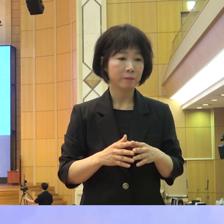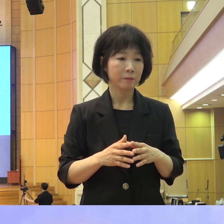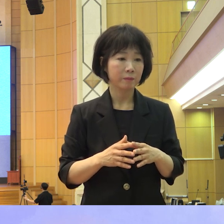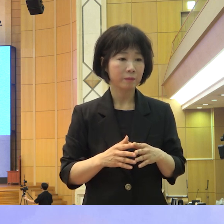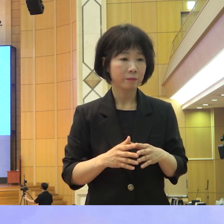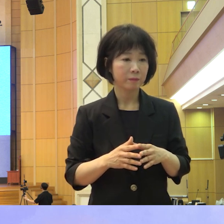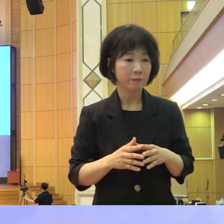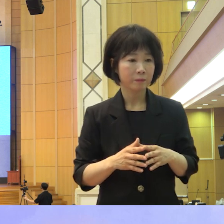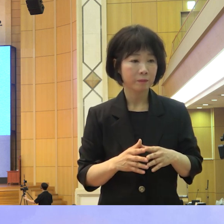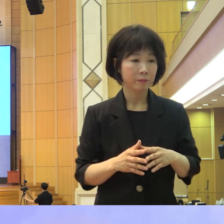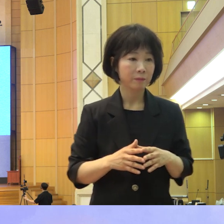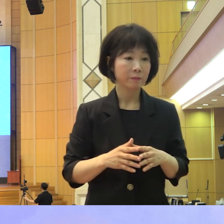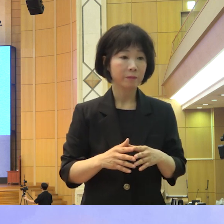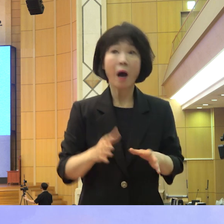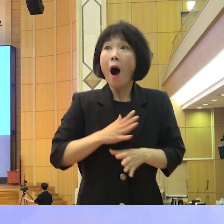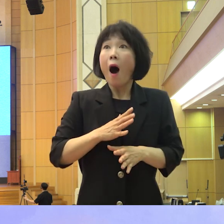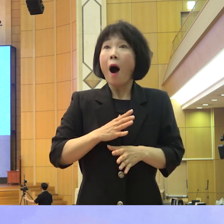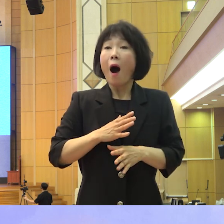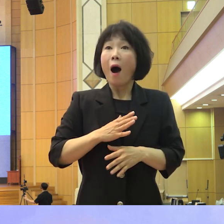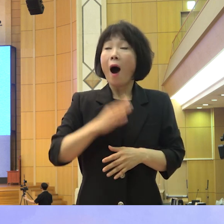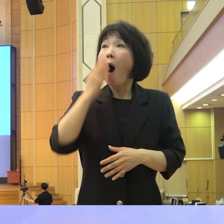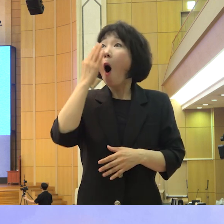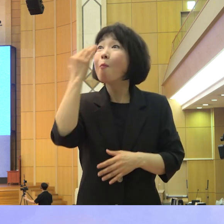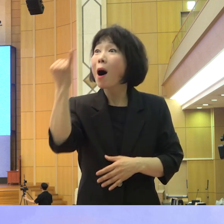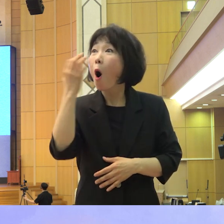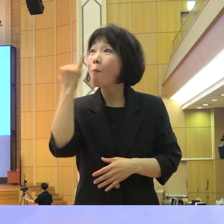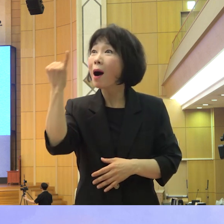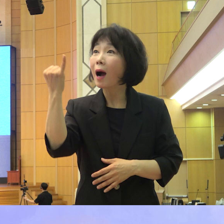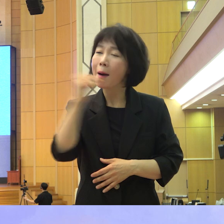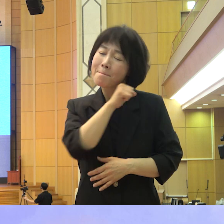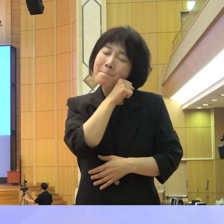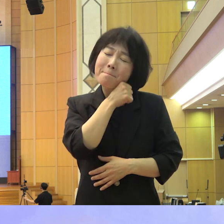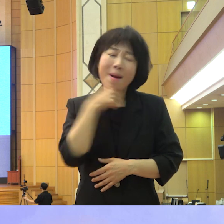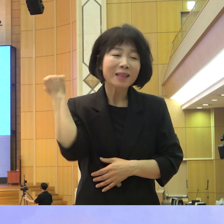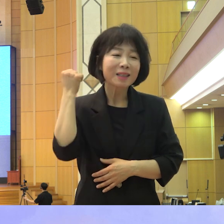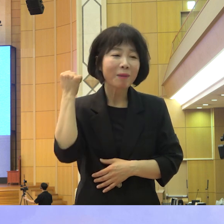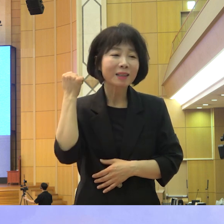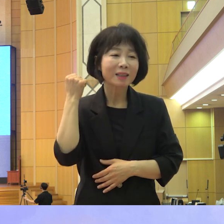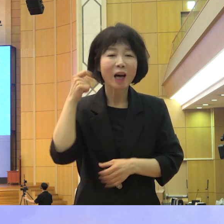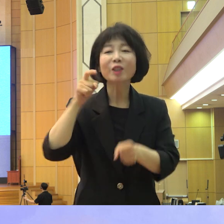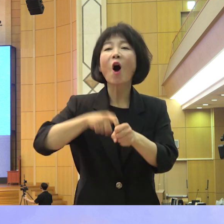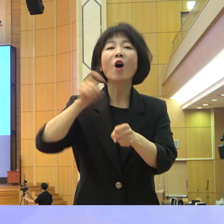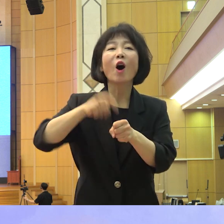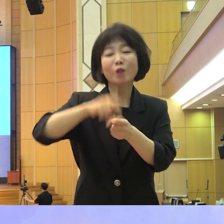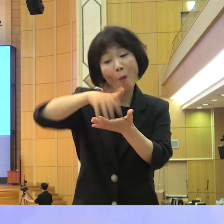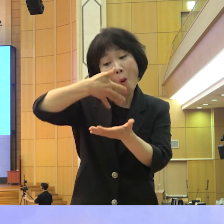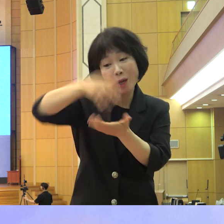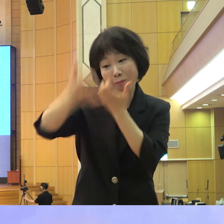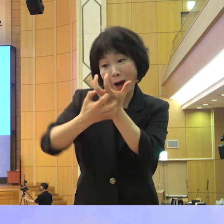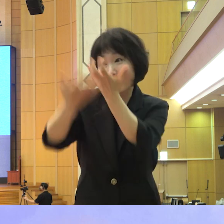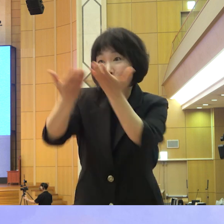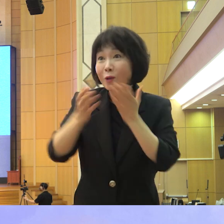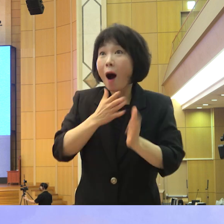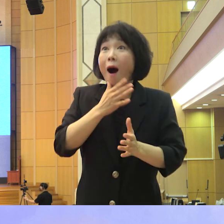엄마가 맛있는 떡볶이를 해주셨어요. 나무와 남희는 신이 나서